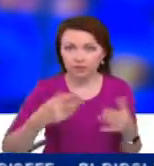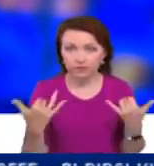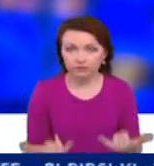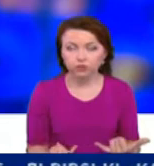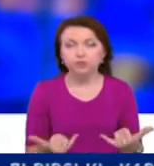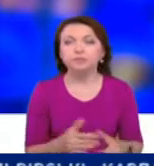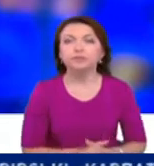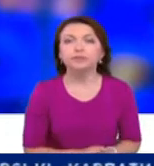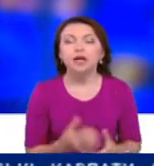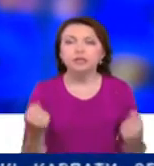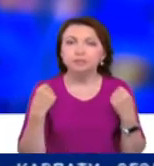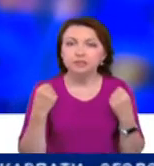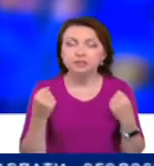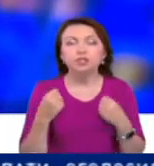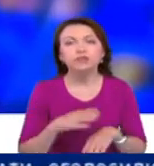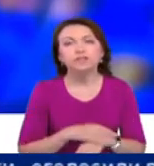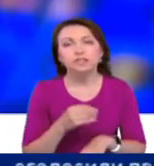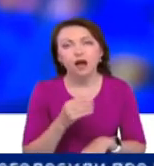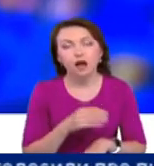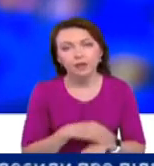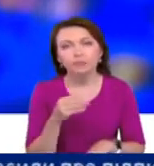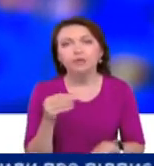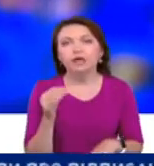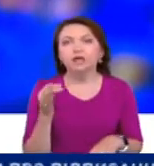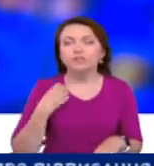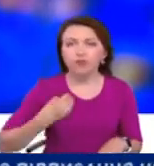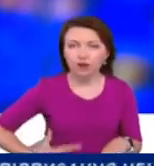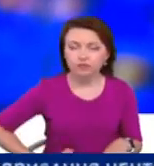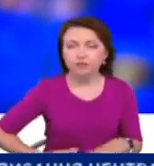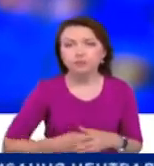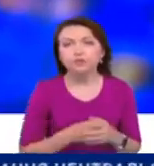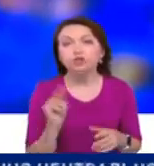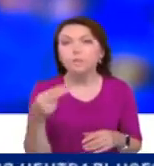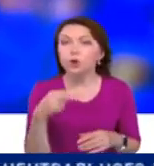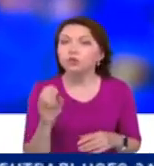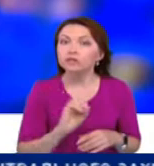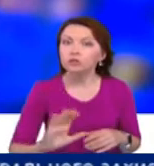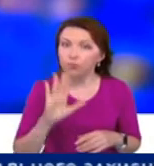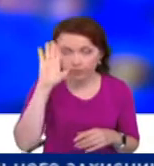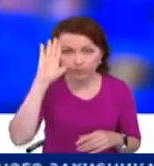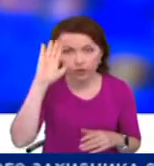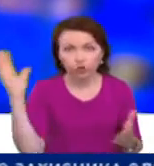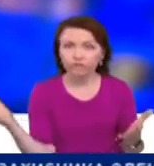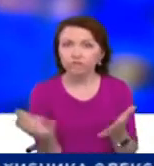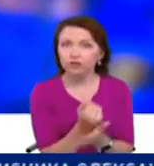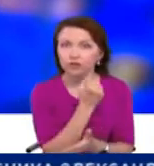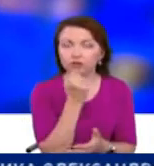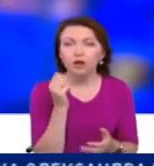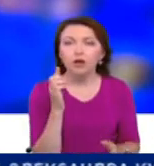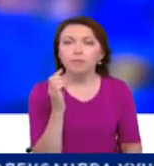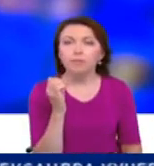сегодня, спортсмены Швейцарии, из Франции чемпион Европы, который выиграл вышку